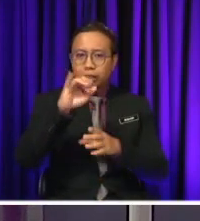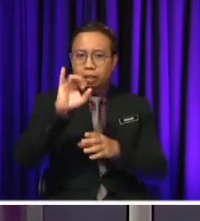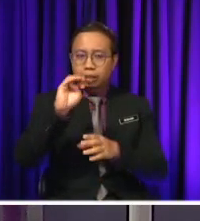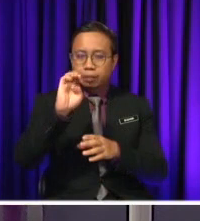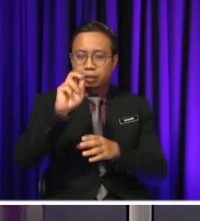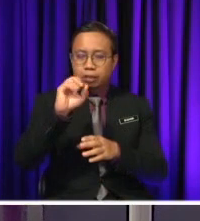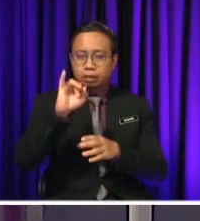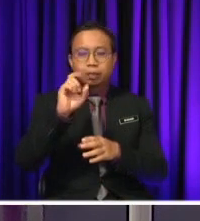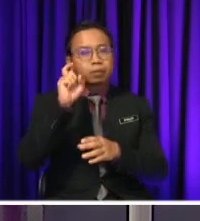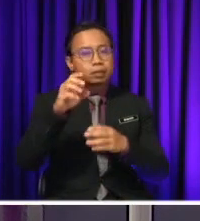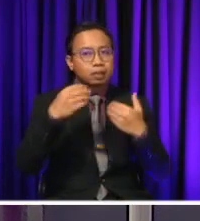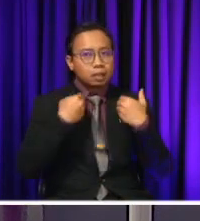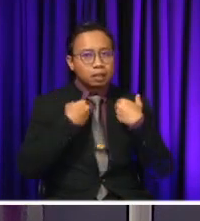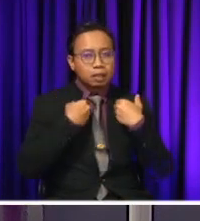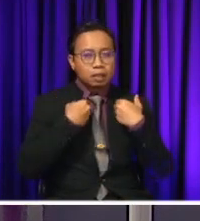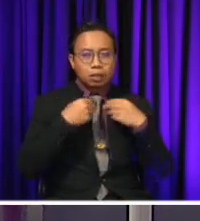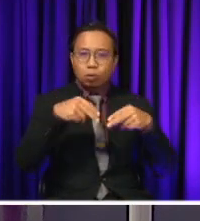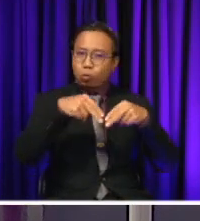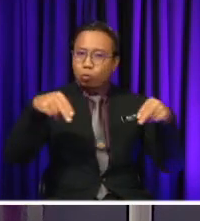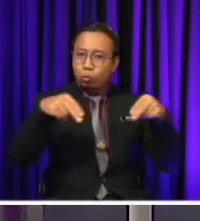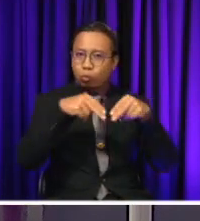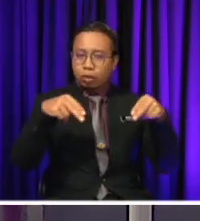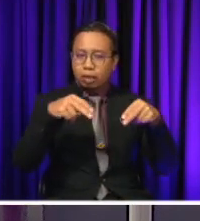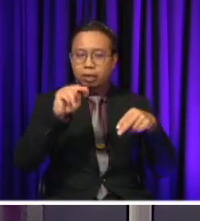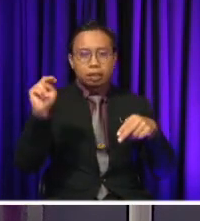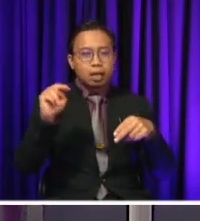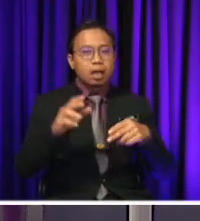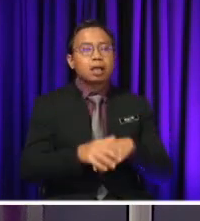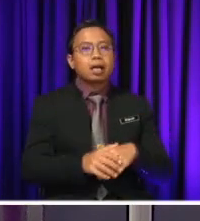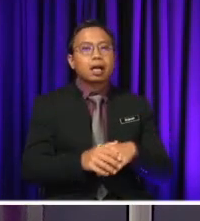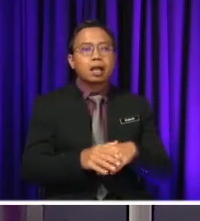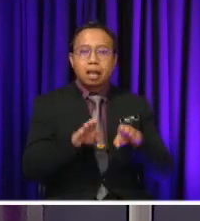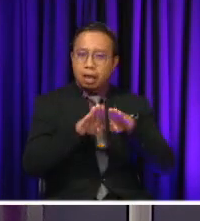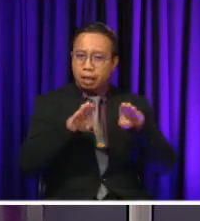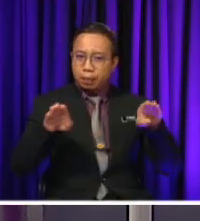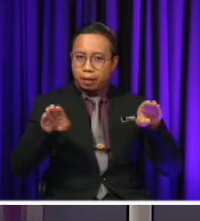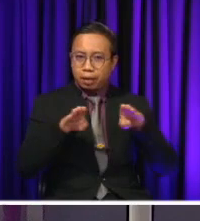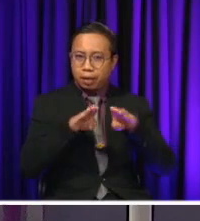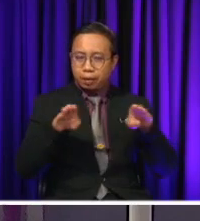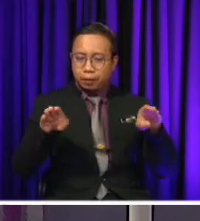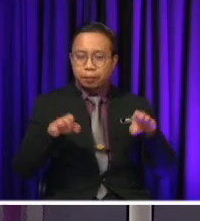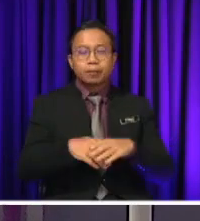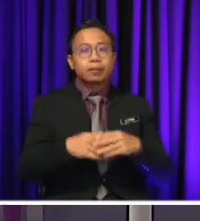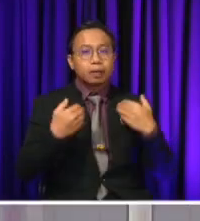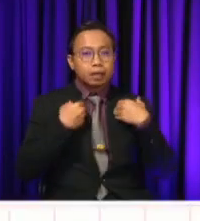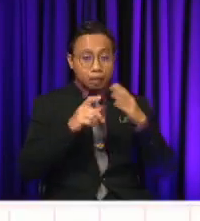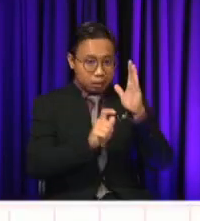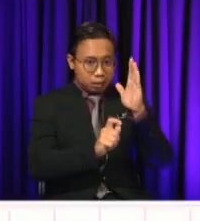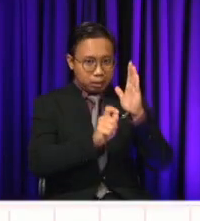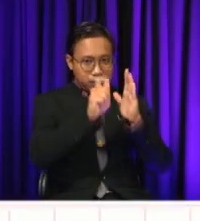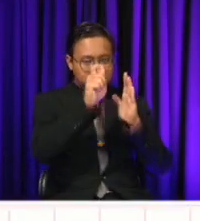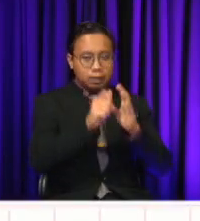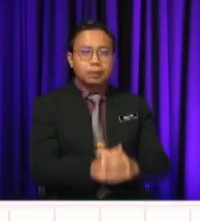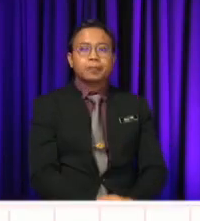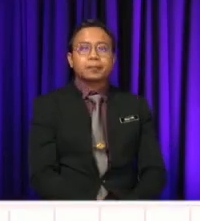dimensi ada ukuran lebar Oke dia ada tinggi tinggi